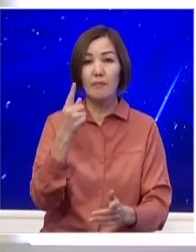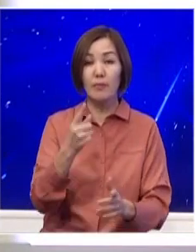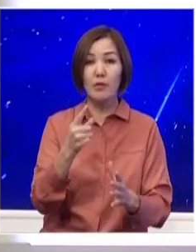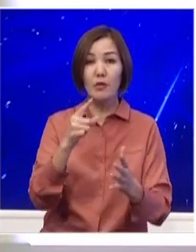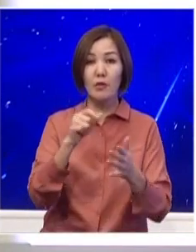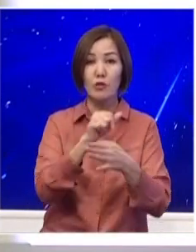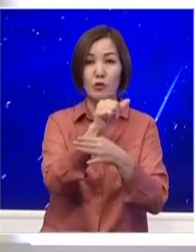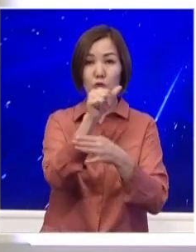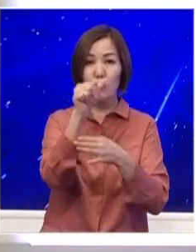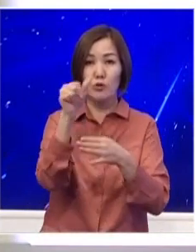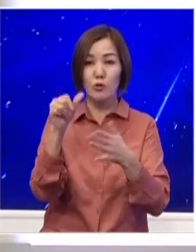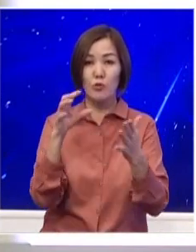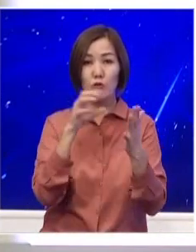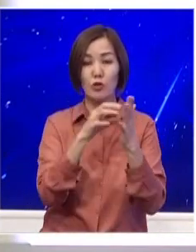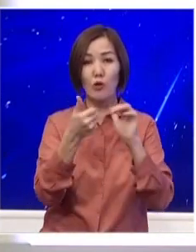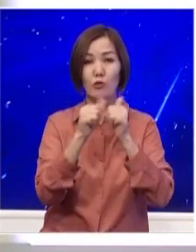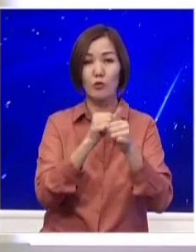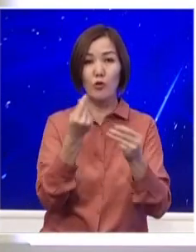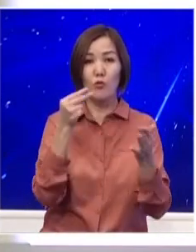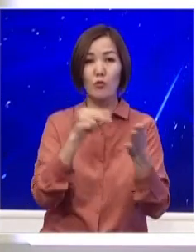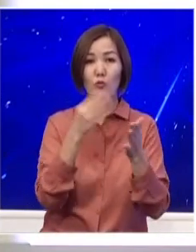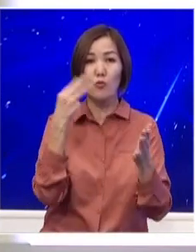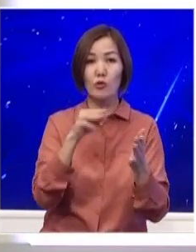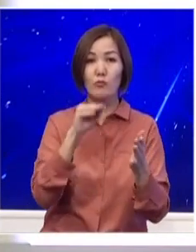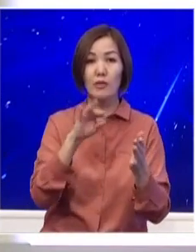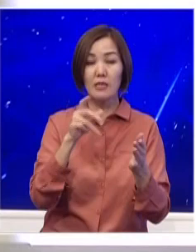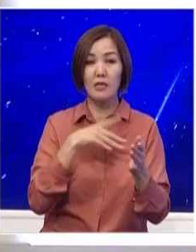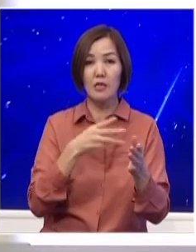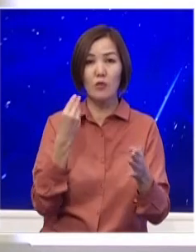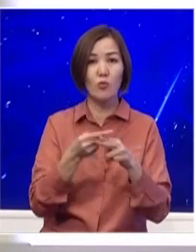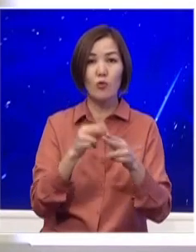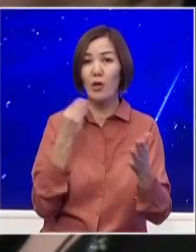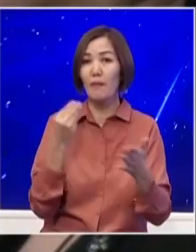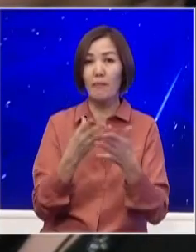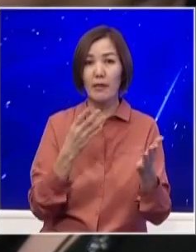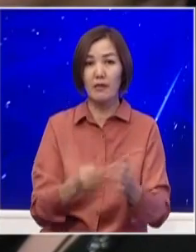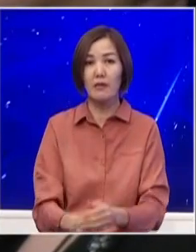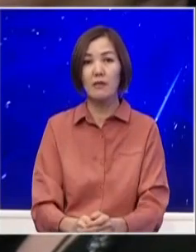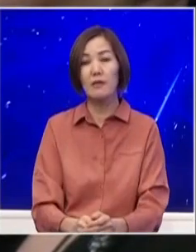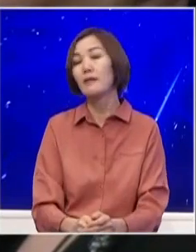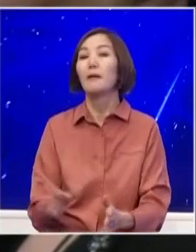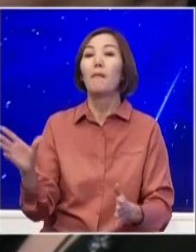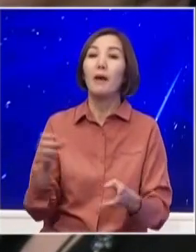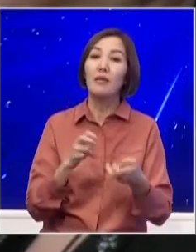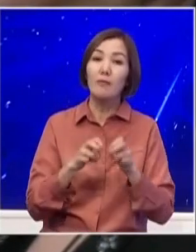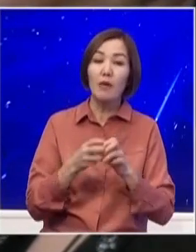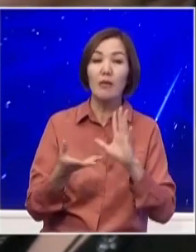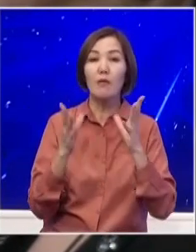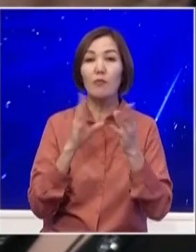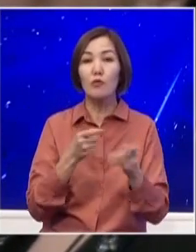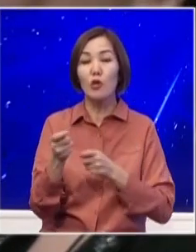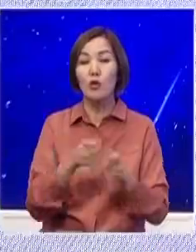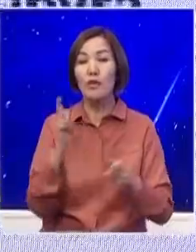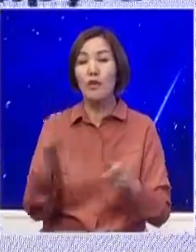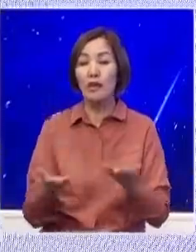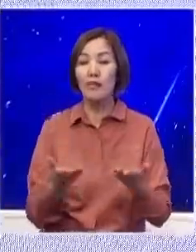я не знаю, қандай тарифтеріңіз бар, бір счетчиктің құны 30000 теңге деген это очень много. Барлық мәселелер бойынша аудан әкіміне